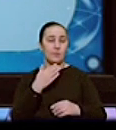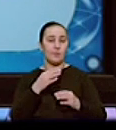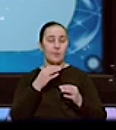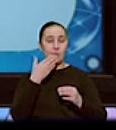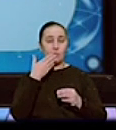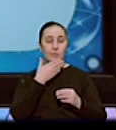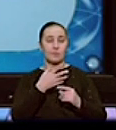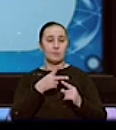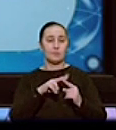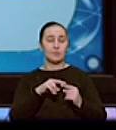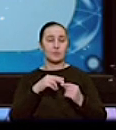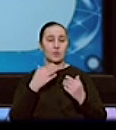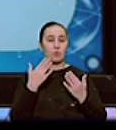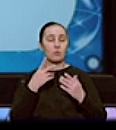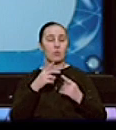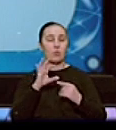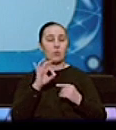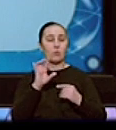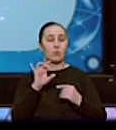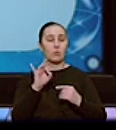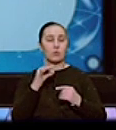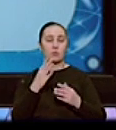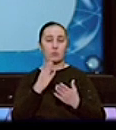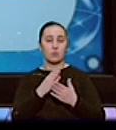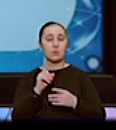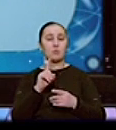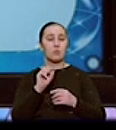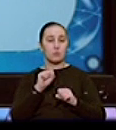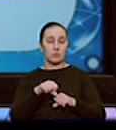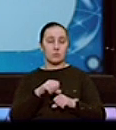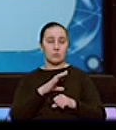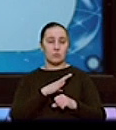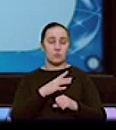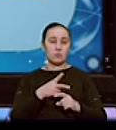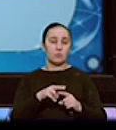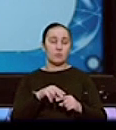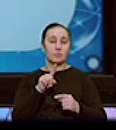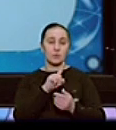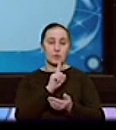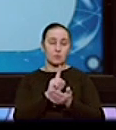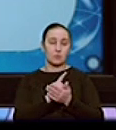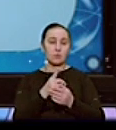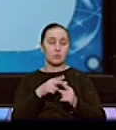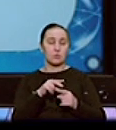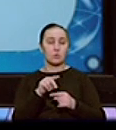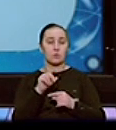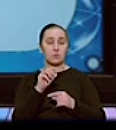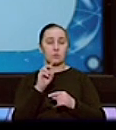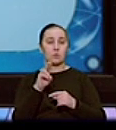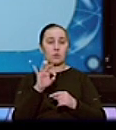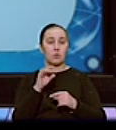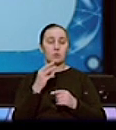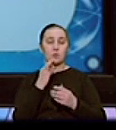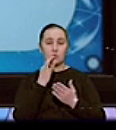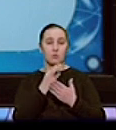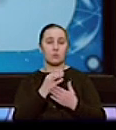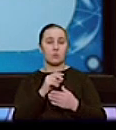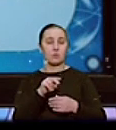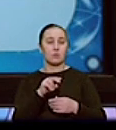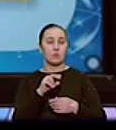Uning palovda esa obro'y bor ekan. Bu nima bo'lishi mumkin? Albatta, ushbu topishmoqning